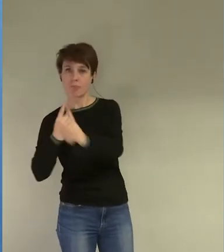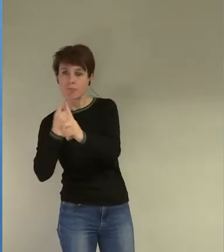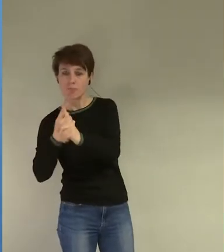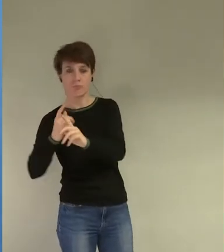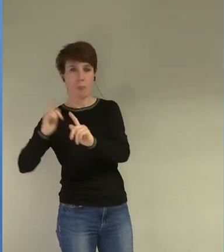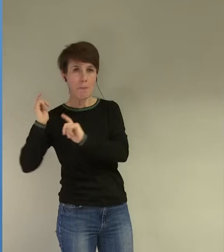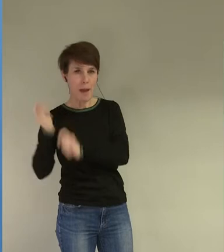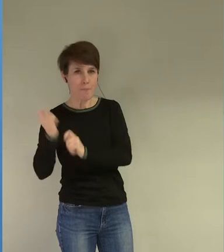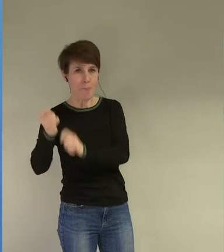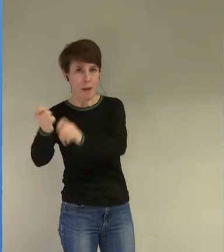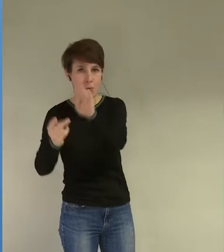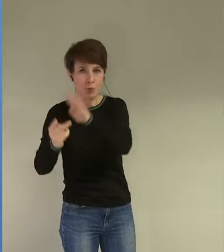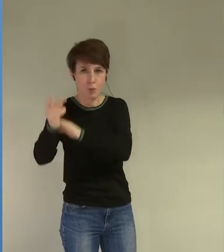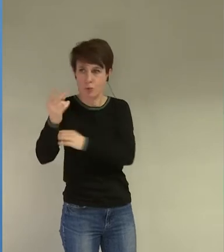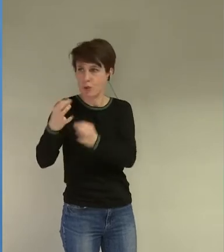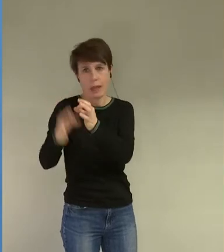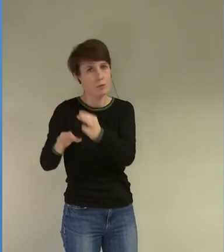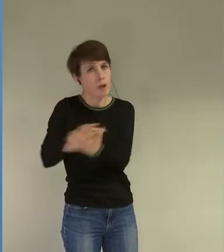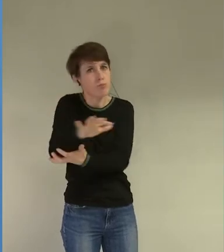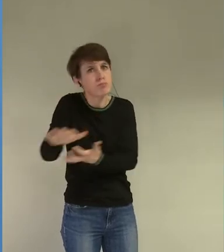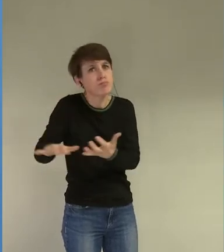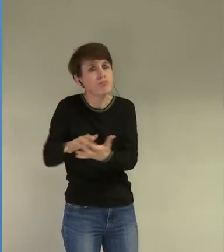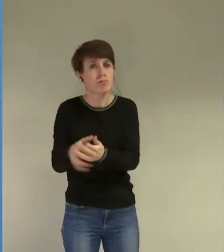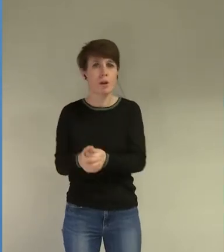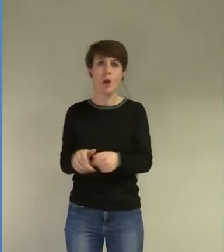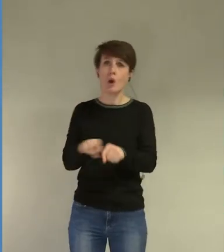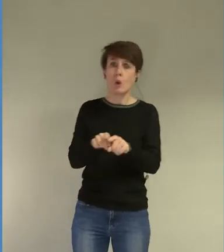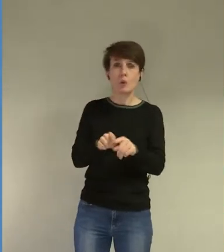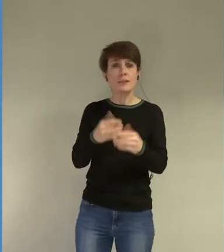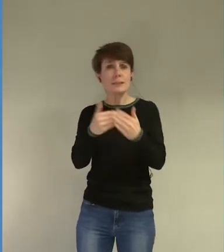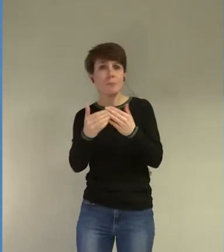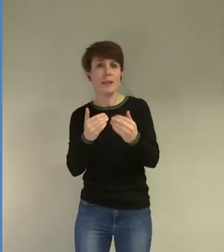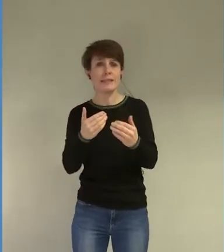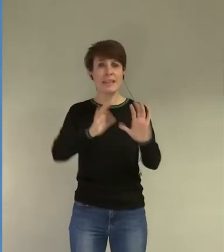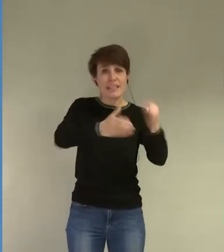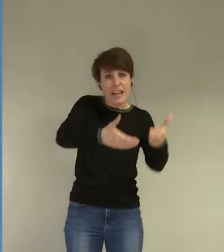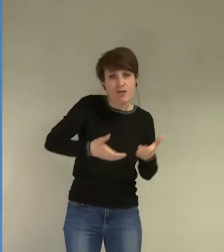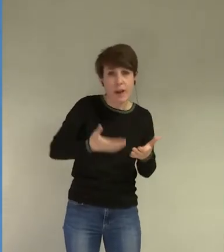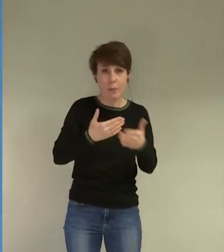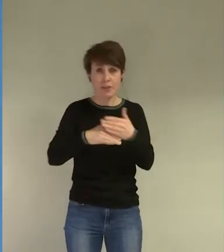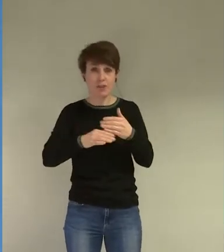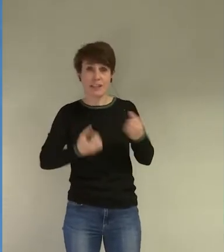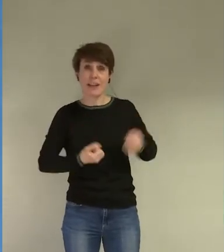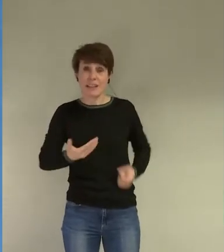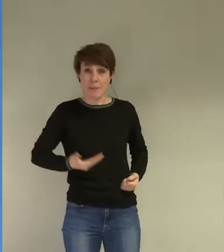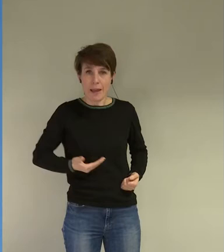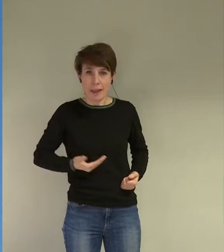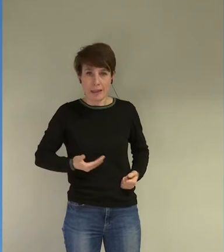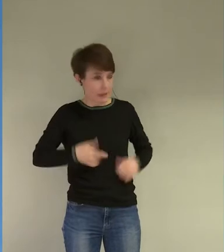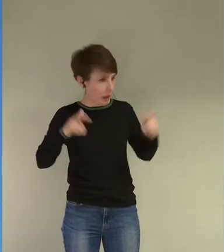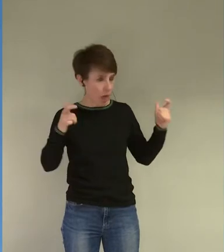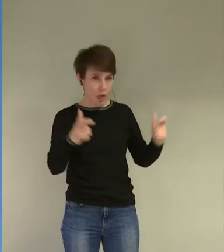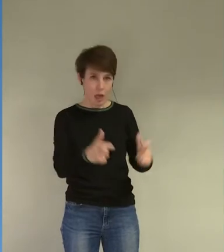tant de mal les atteintes à la profession de sage-femme dans les maternités qui met les futurs parents à commencer par les femmes